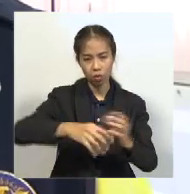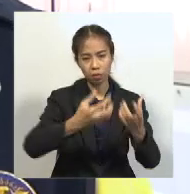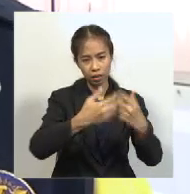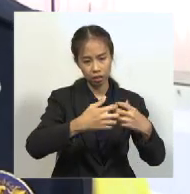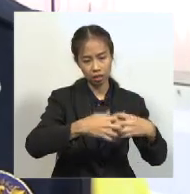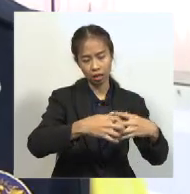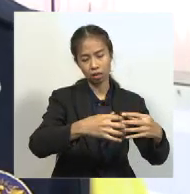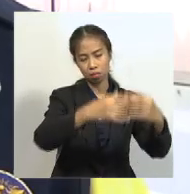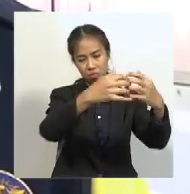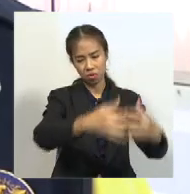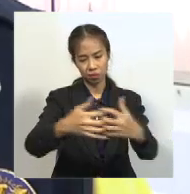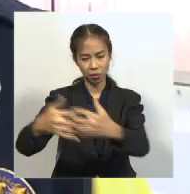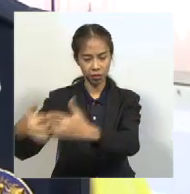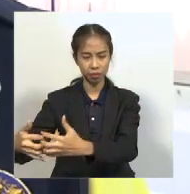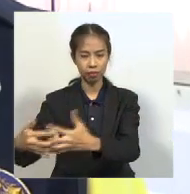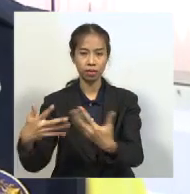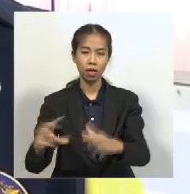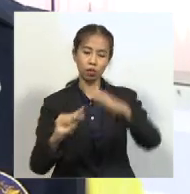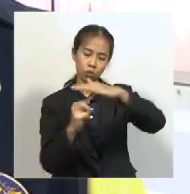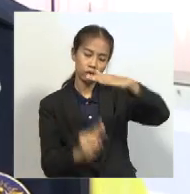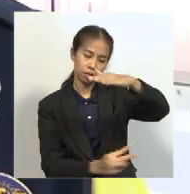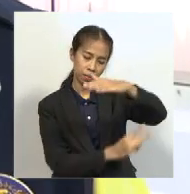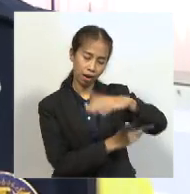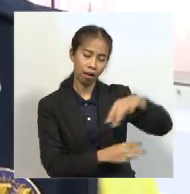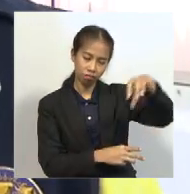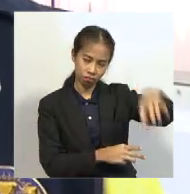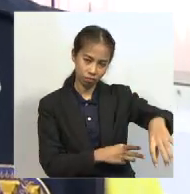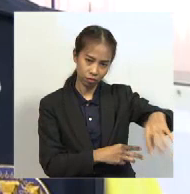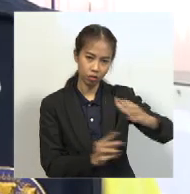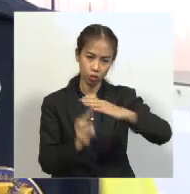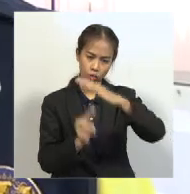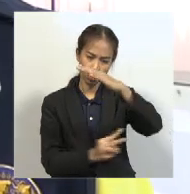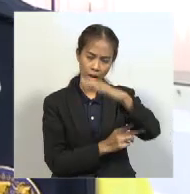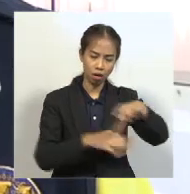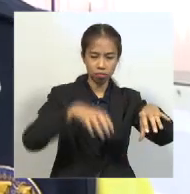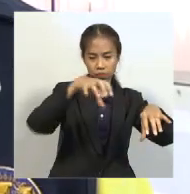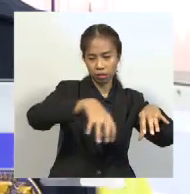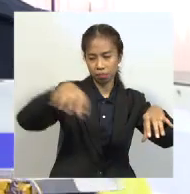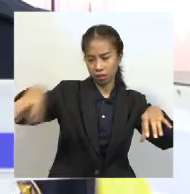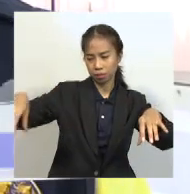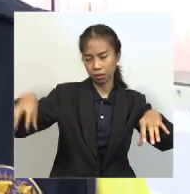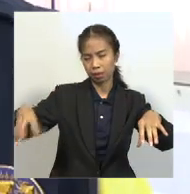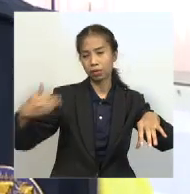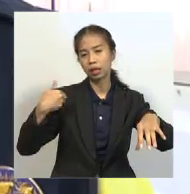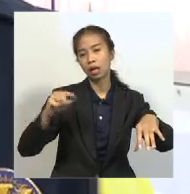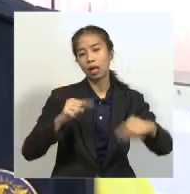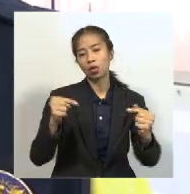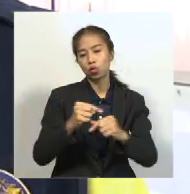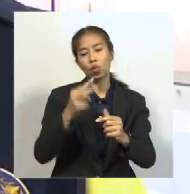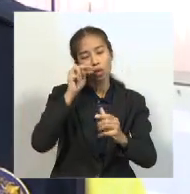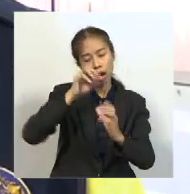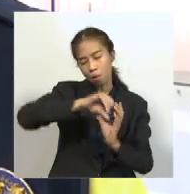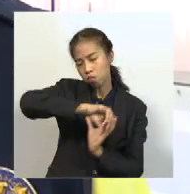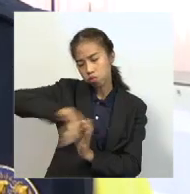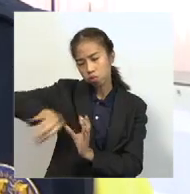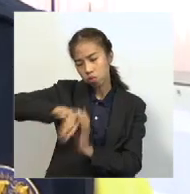จังหวัดอุบลราชธานีเนี่ยทั้งสะพานแก่งสะพือสะพานมูลกับสะพานโขงเจียมซึ่งเป็นจุดที่จะออกสู่แม่น้ำโขงเนี่ย